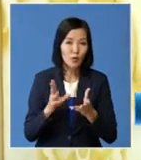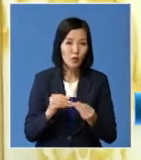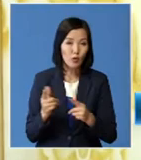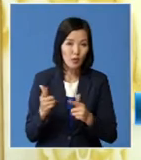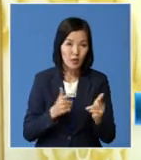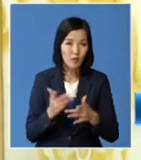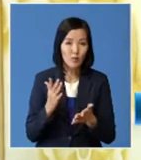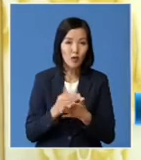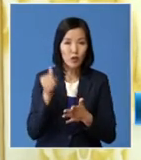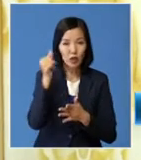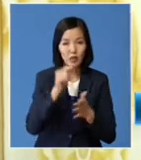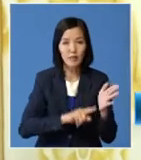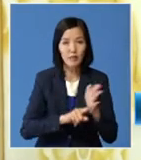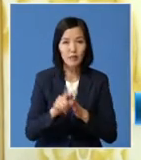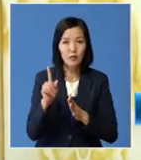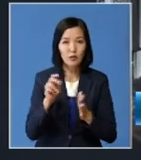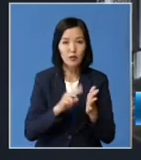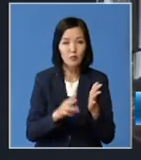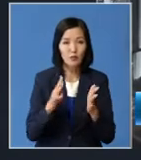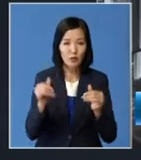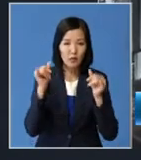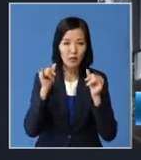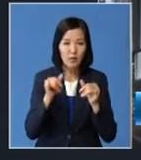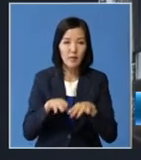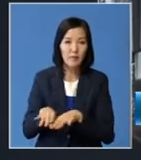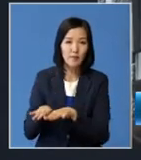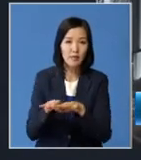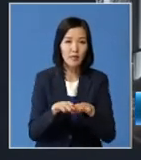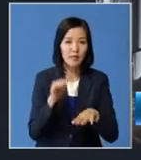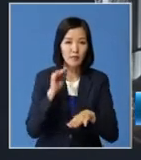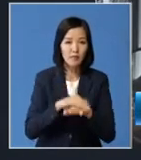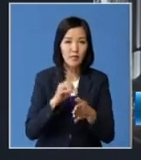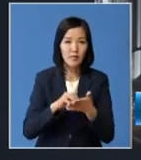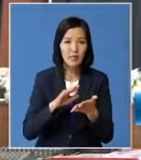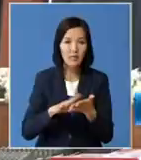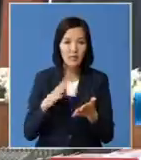бері облыста 174 мыңнан аса ірі қара малы бірдейлендіріп дерек қорға тіркелген.